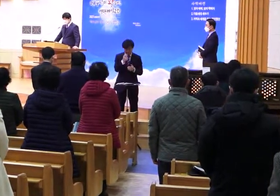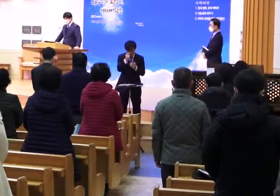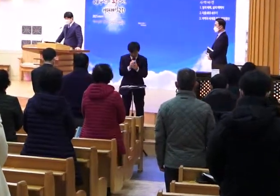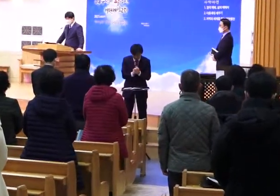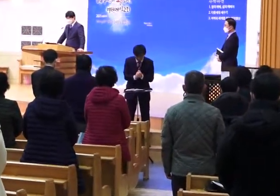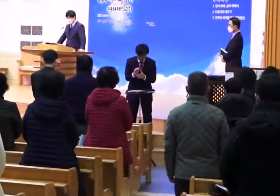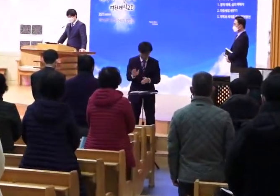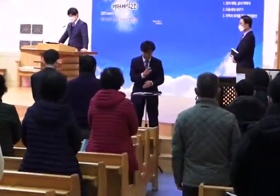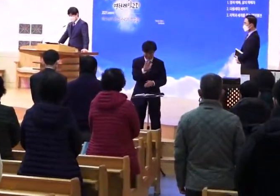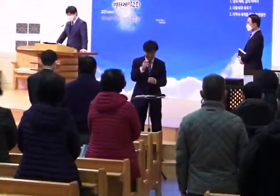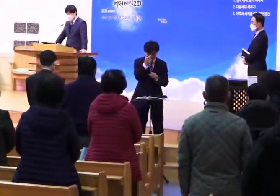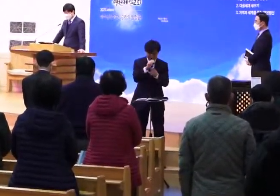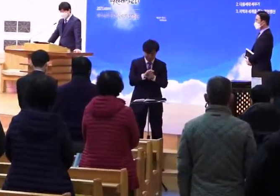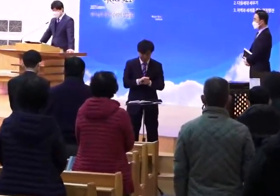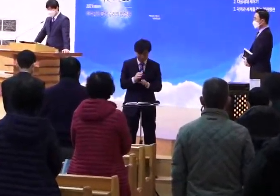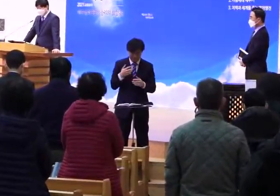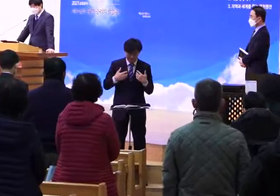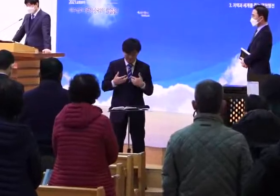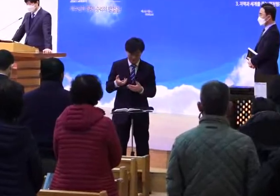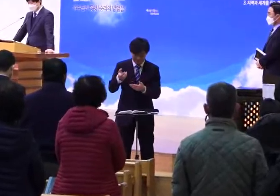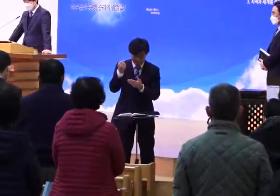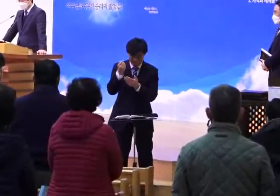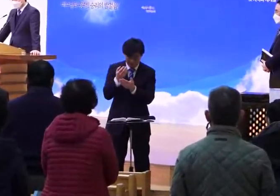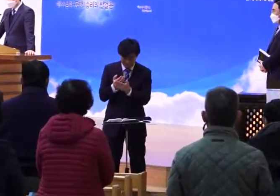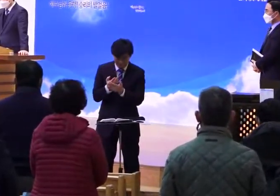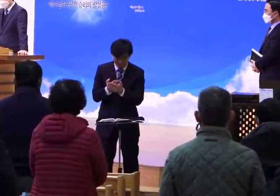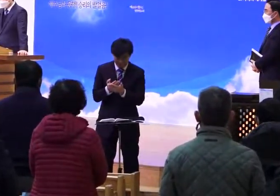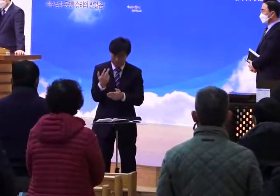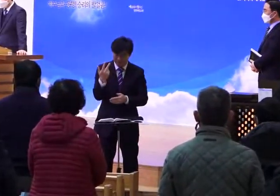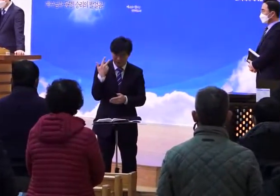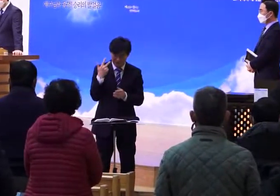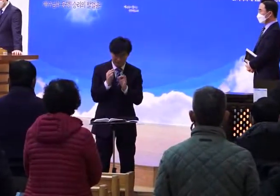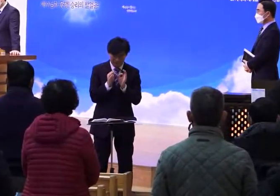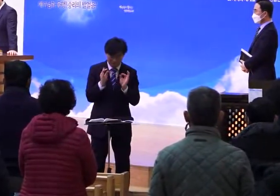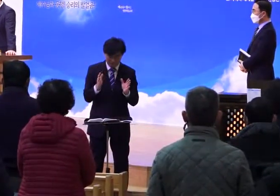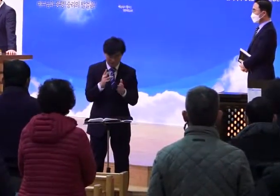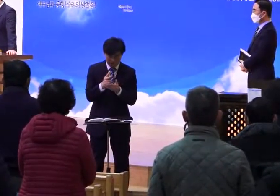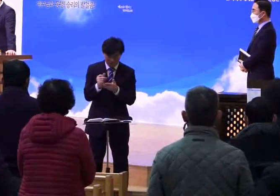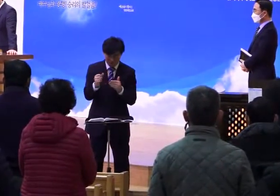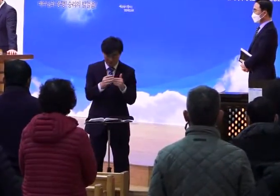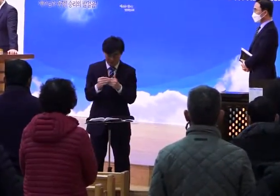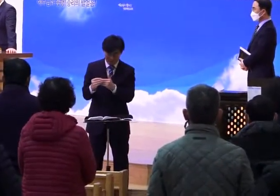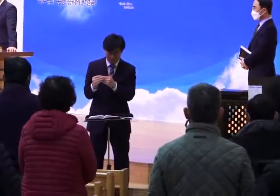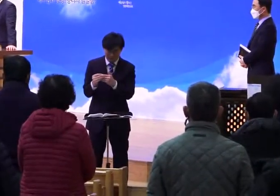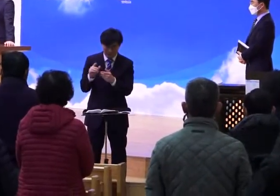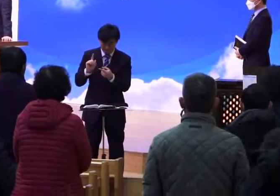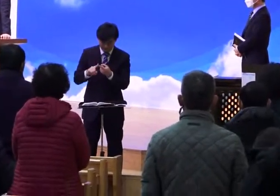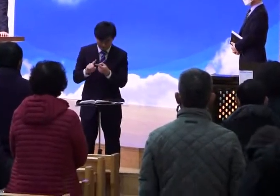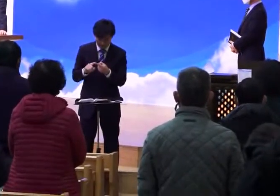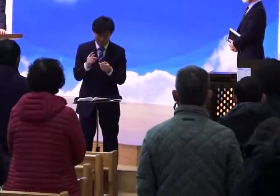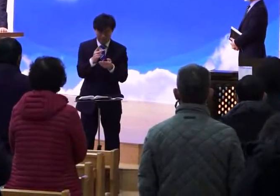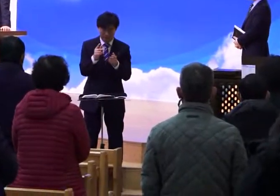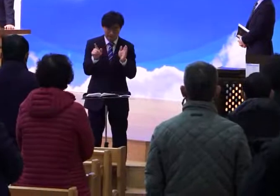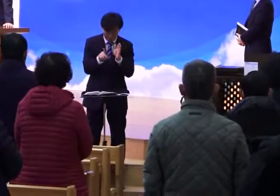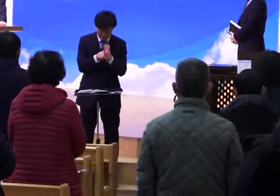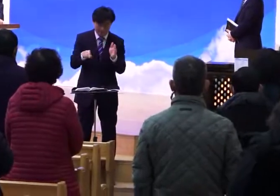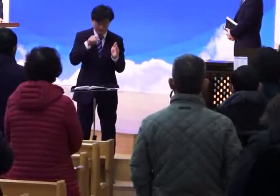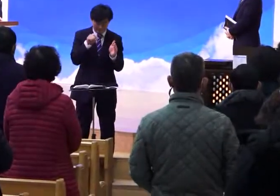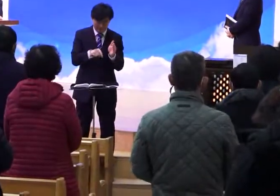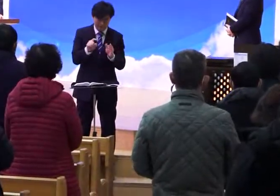우리의 예배를 기쁘게 받아주시는 하나님, 지난 한 주간도 주님의 인도하심 따라 믿음 안에서 살게